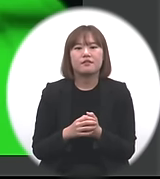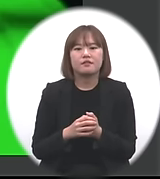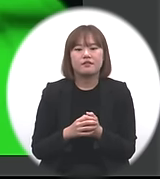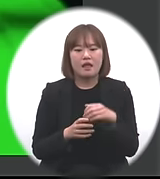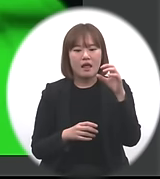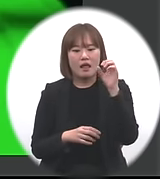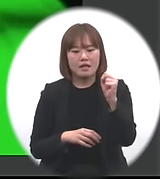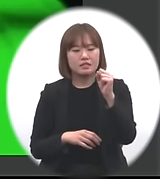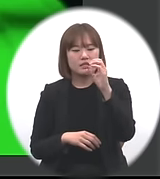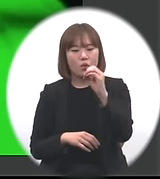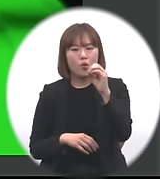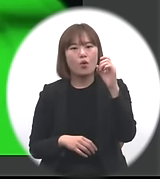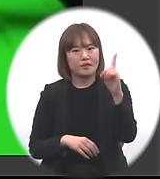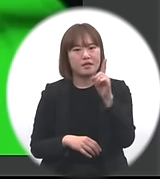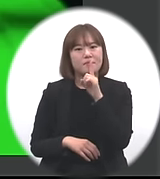이게 앞자가